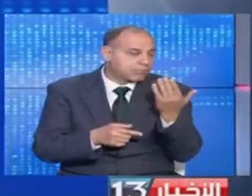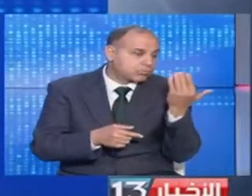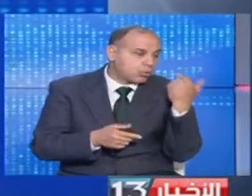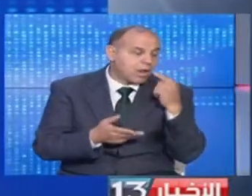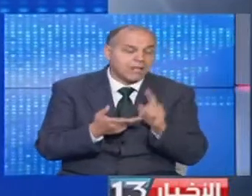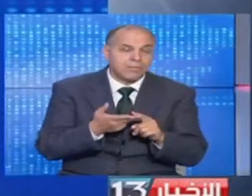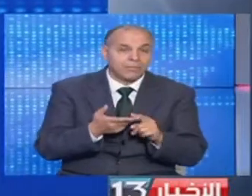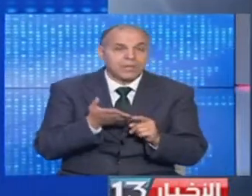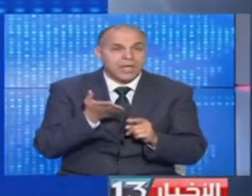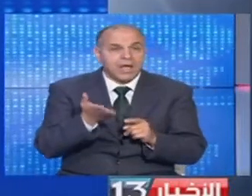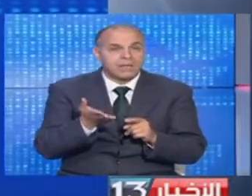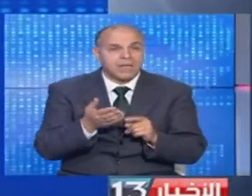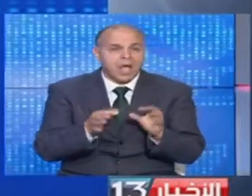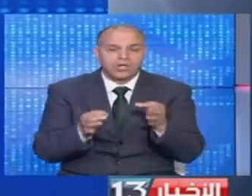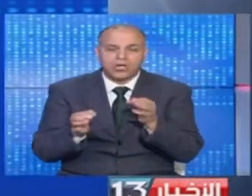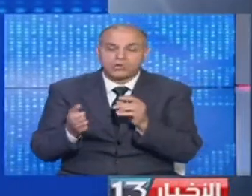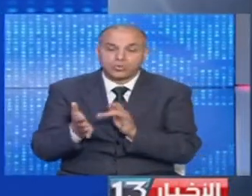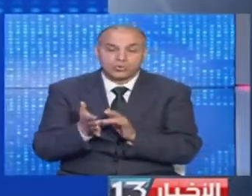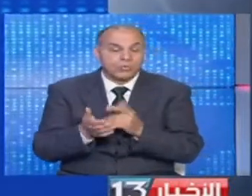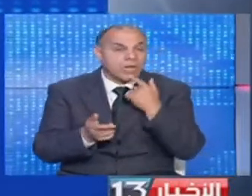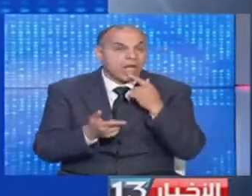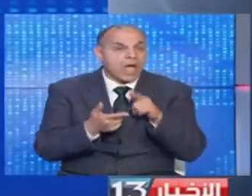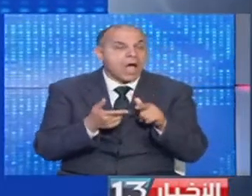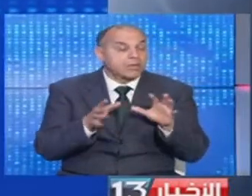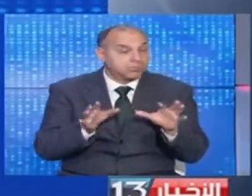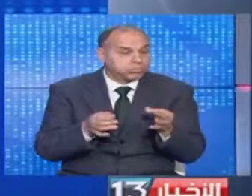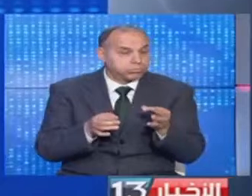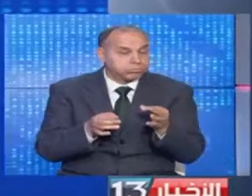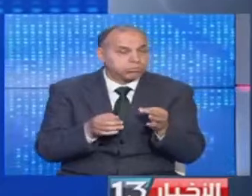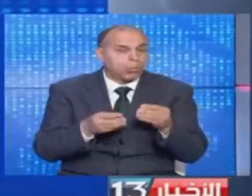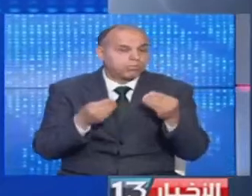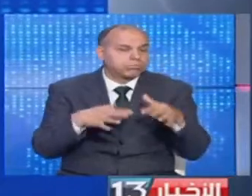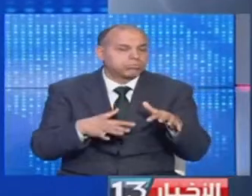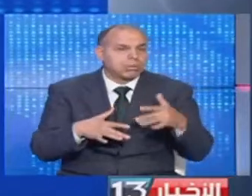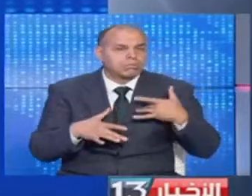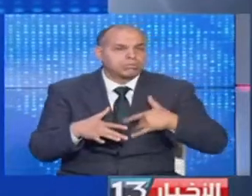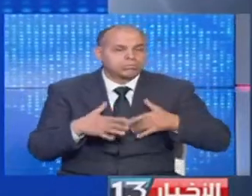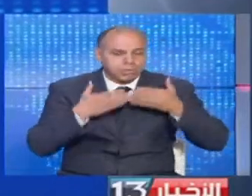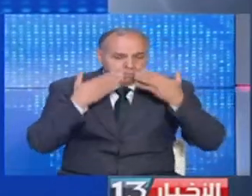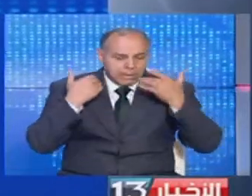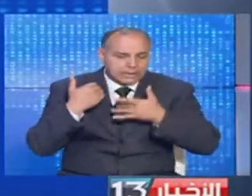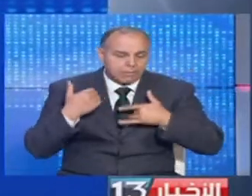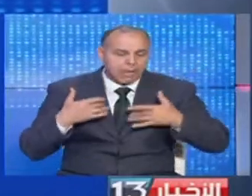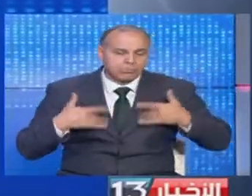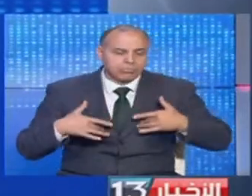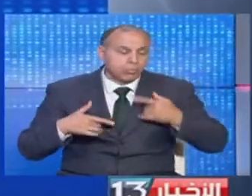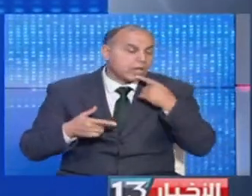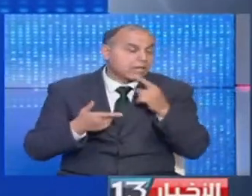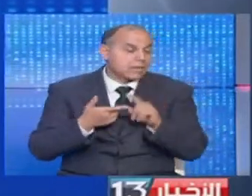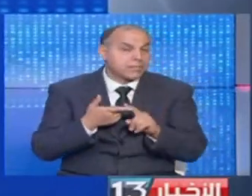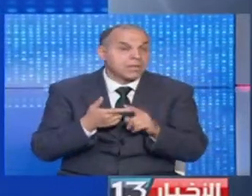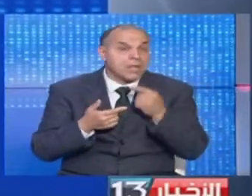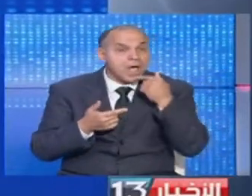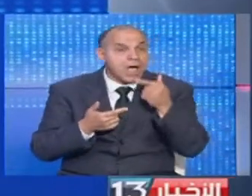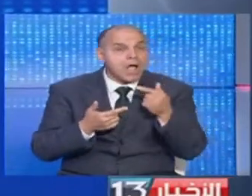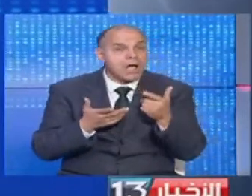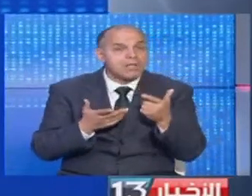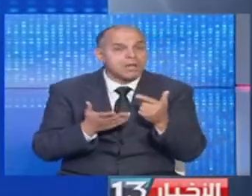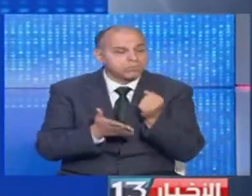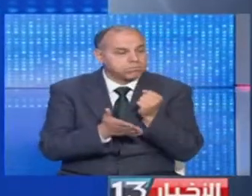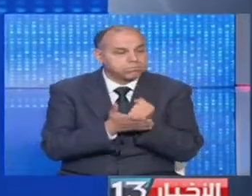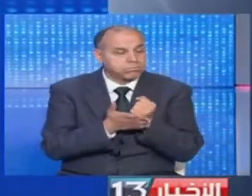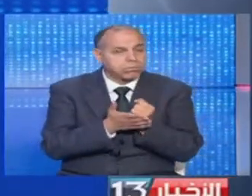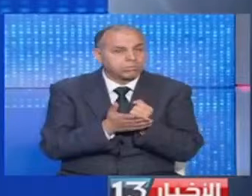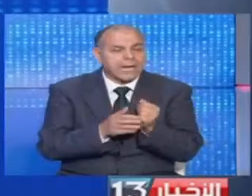القليله الماضيه بالعشرات حاله كشفت استهتار البعض باجراءات السلامه العامه والوقايه وحتى التراخي في